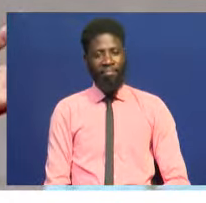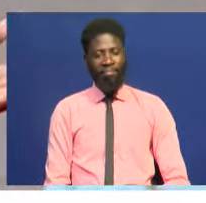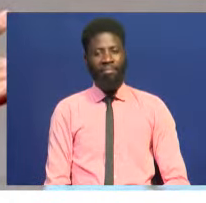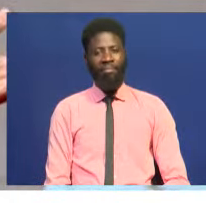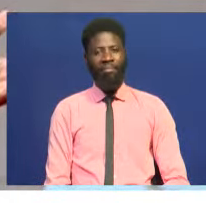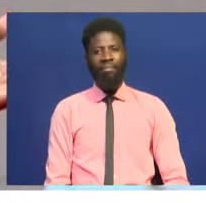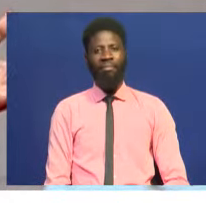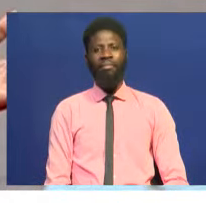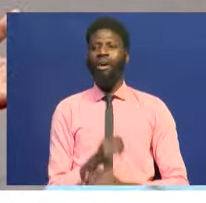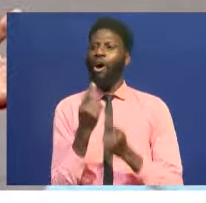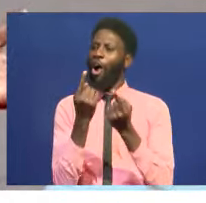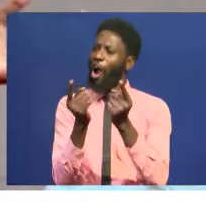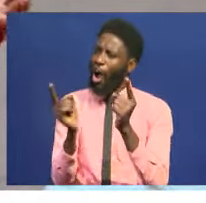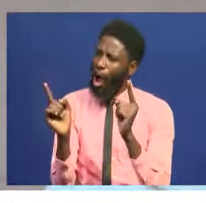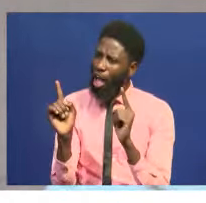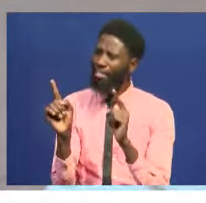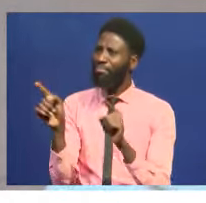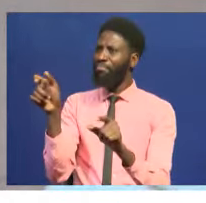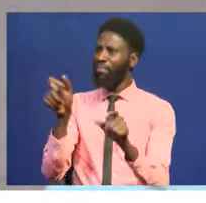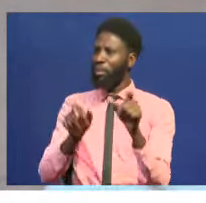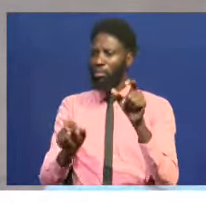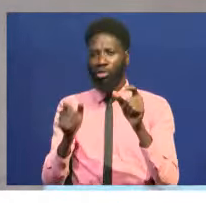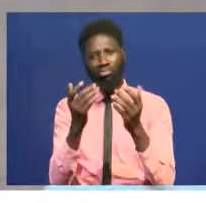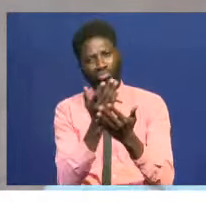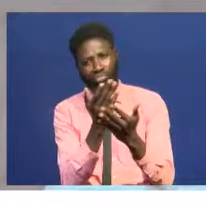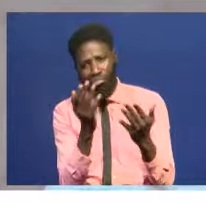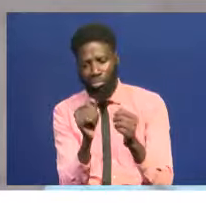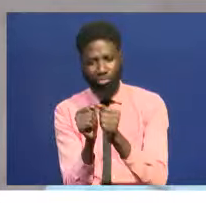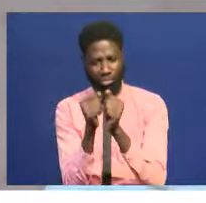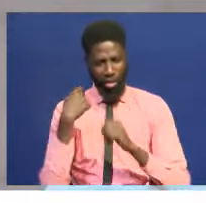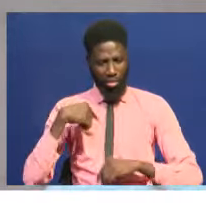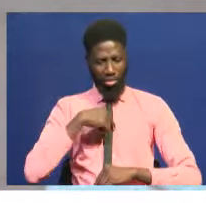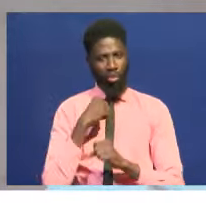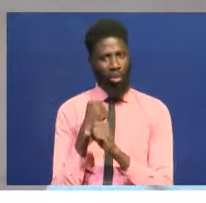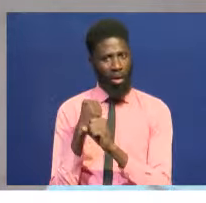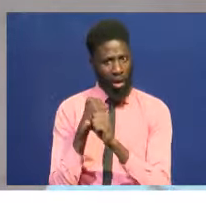To all the other people that are working with us in this space,